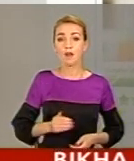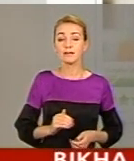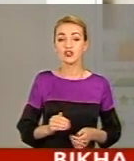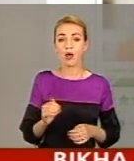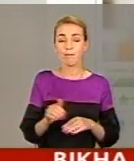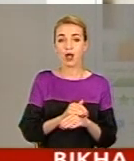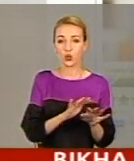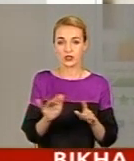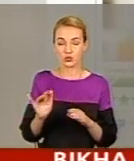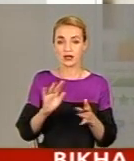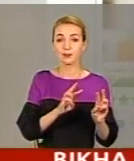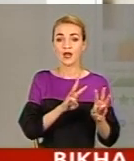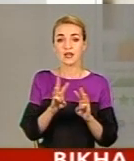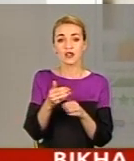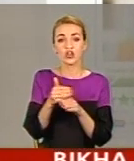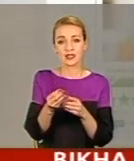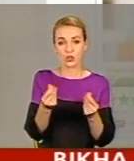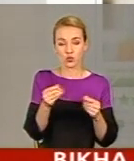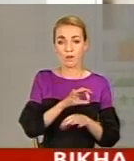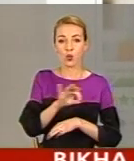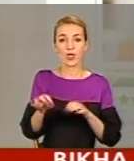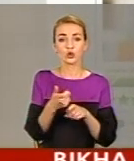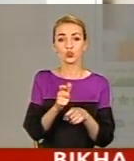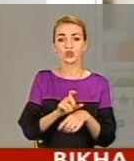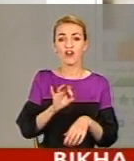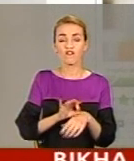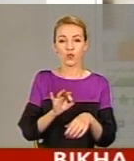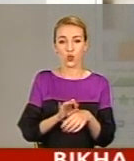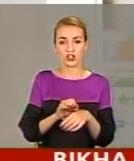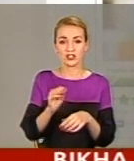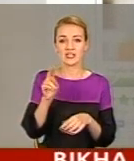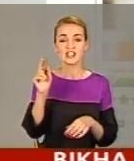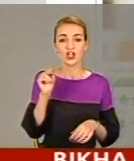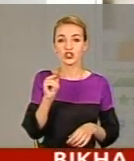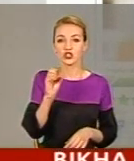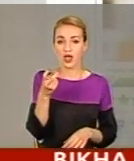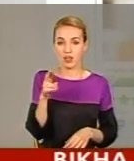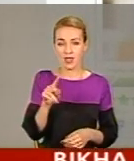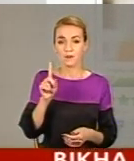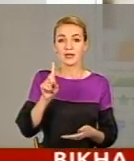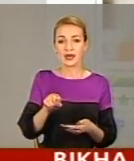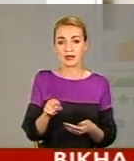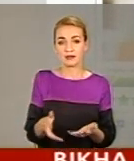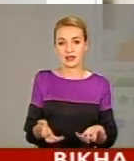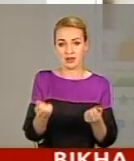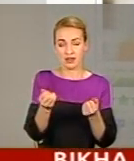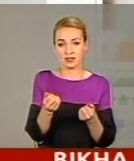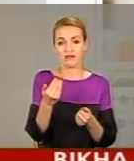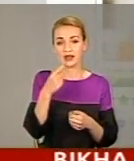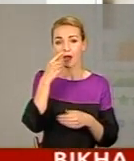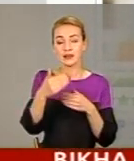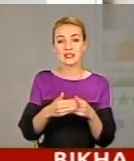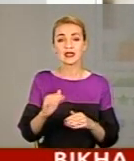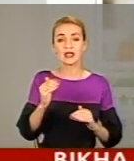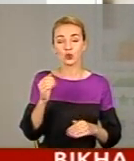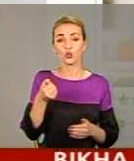На сайті лише частина суми. Проєкт «Дуже хворий зайчик Женя». Клік «Підтримати». Найменша ваша пожертва, і ви наблизите